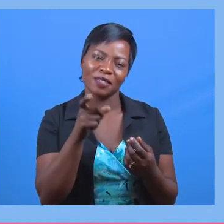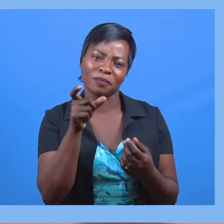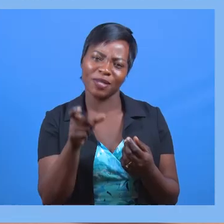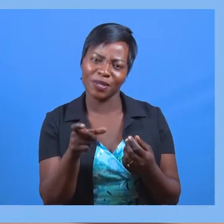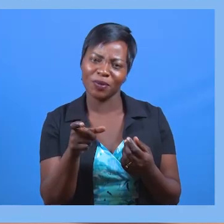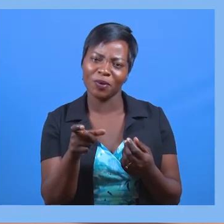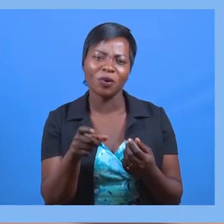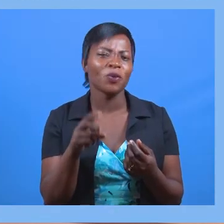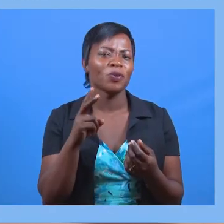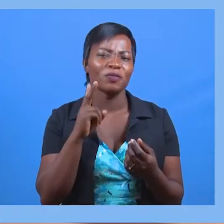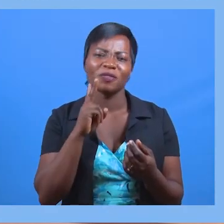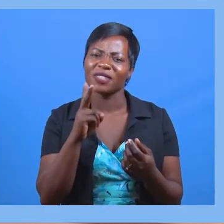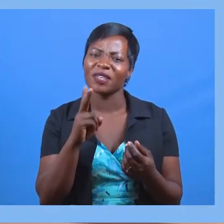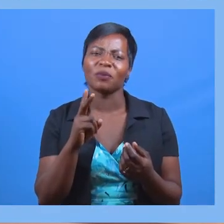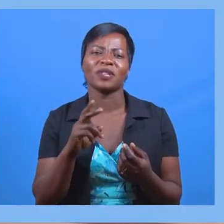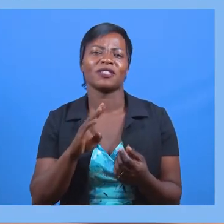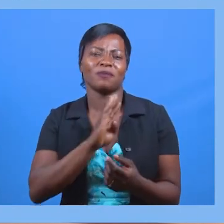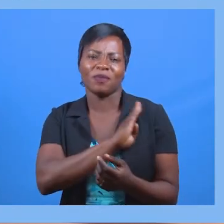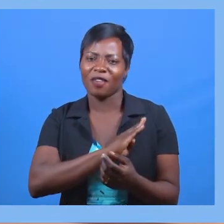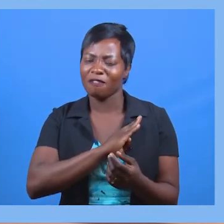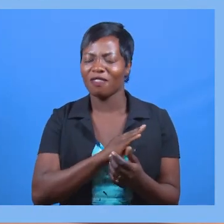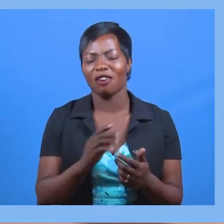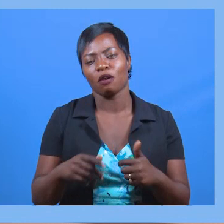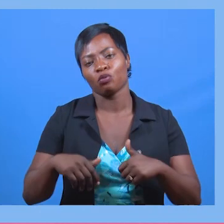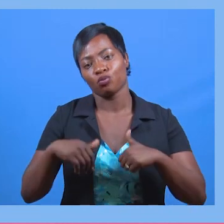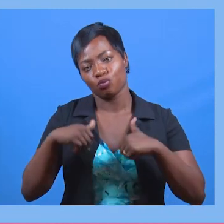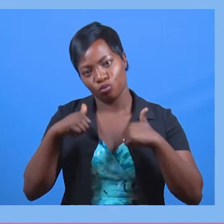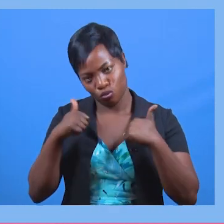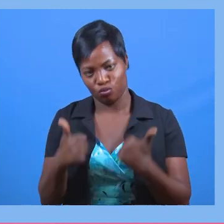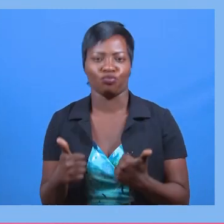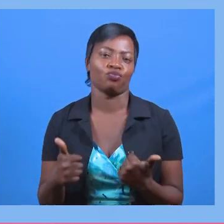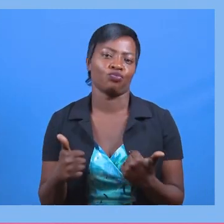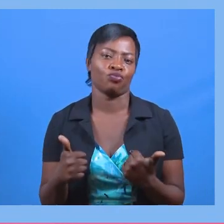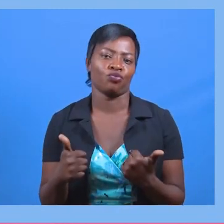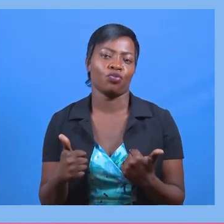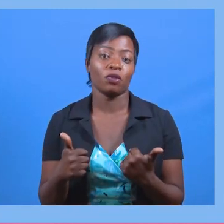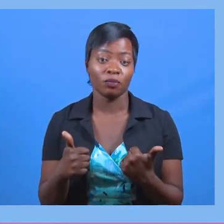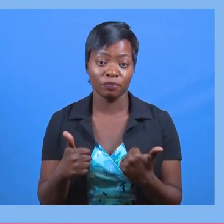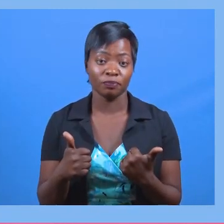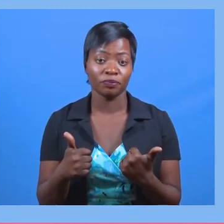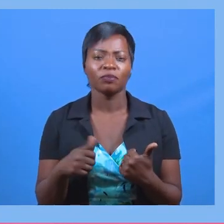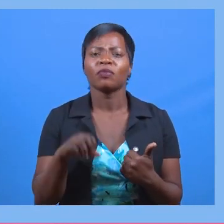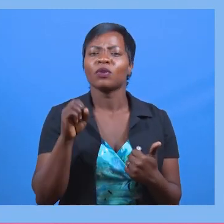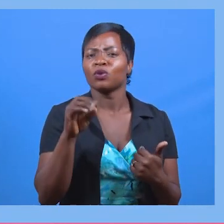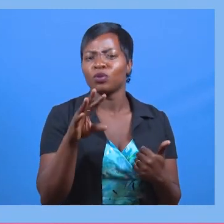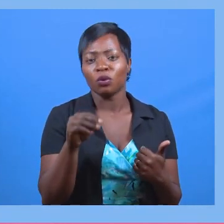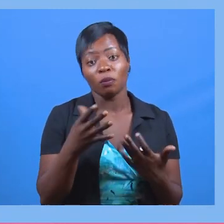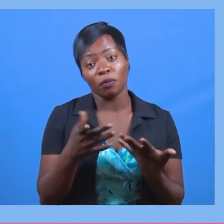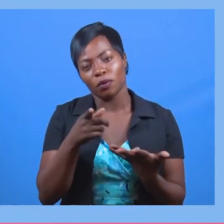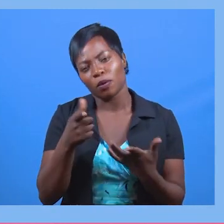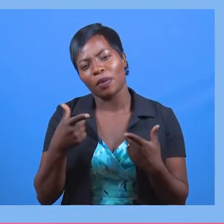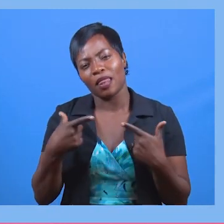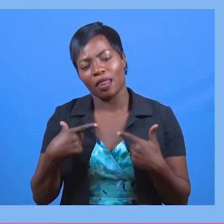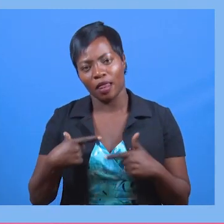netsika dzisingafumuri kana kunyadzisa kwaabva. Saka kana uchirarama,